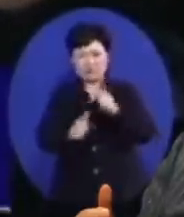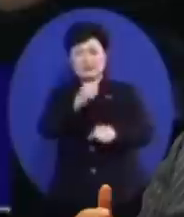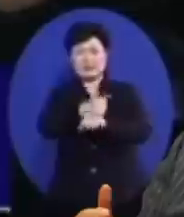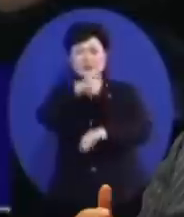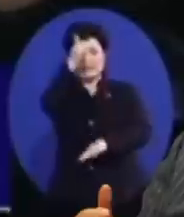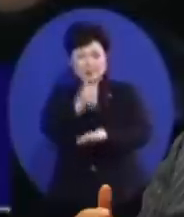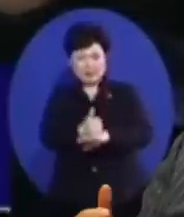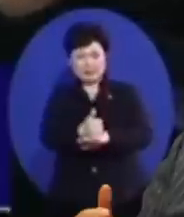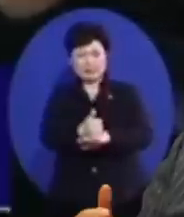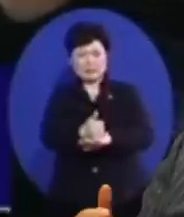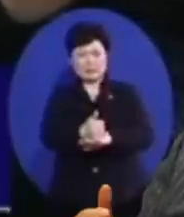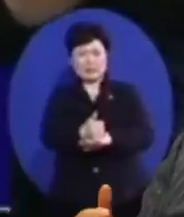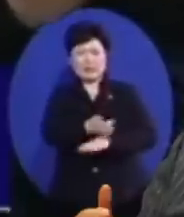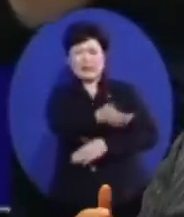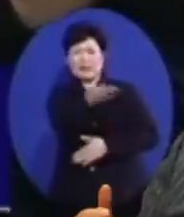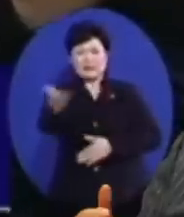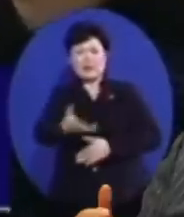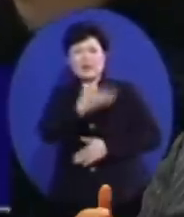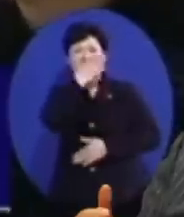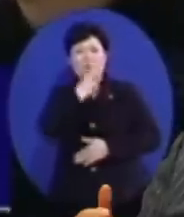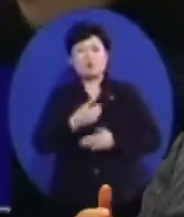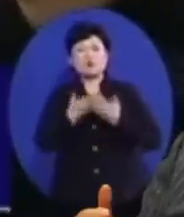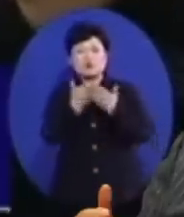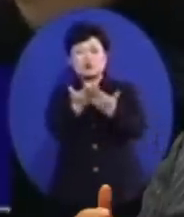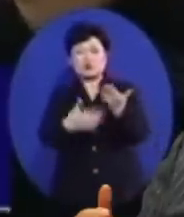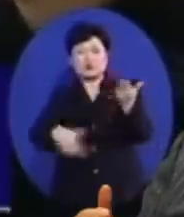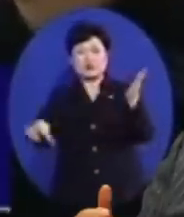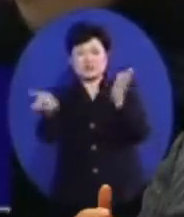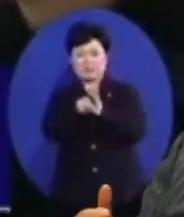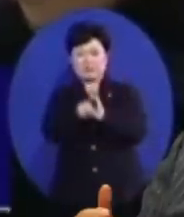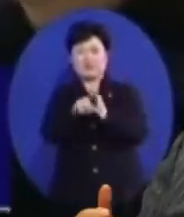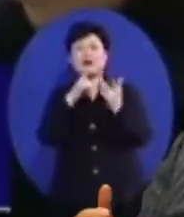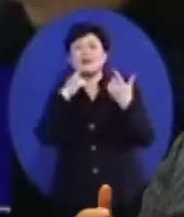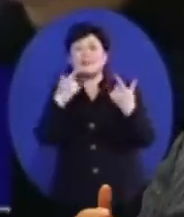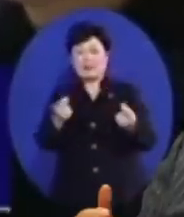시험하사 마침내 내게 복을 주려 하심이니라.